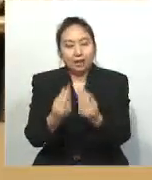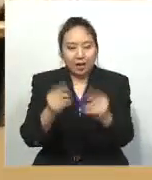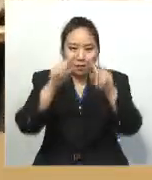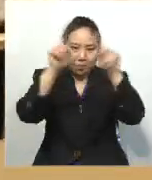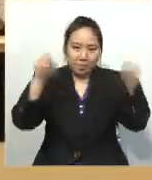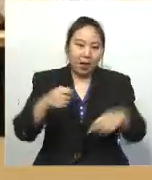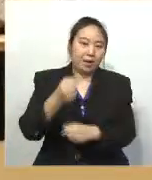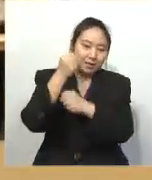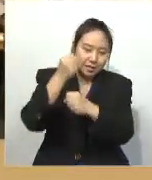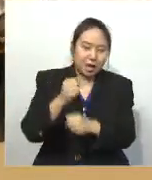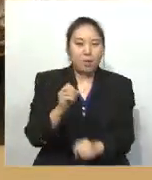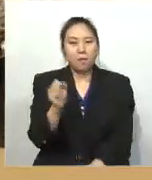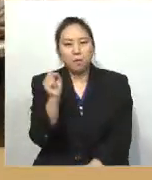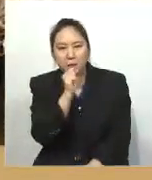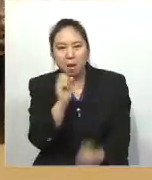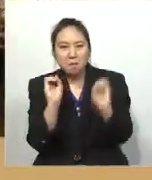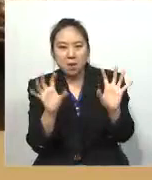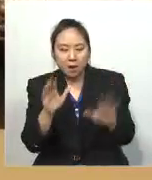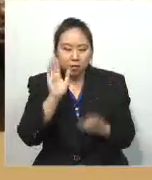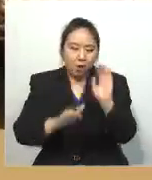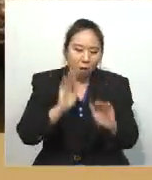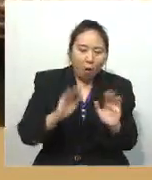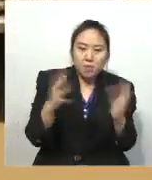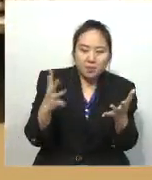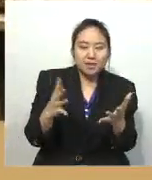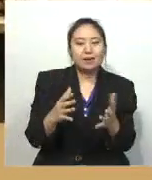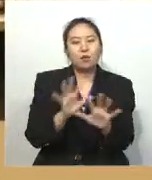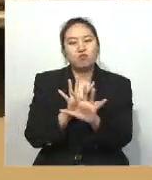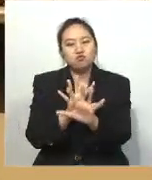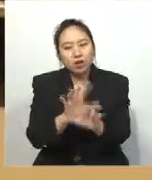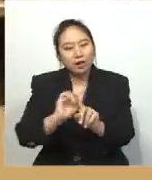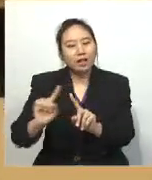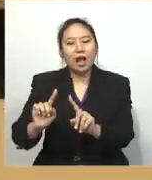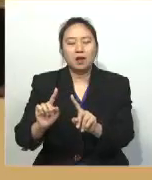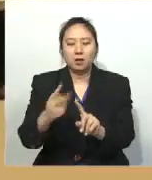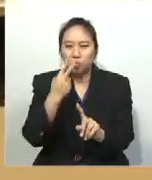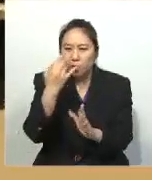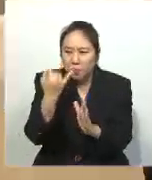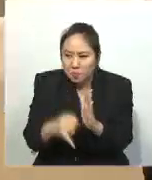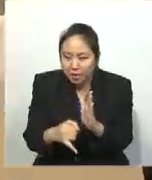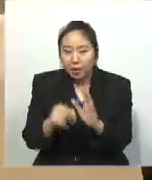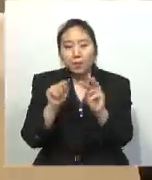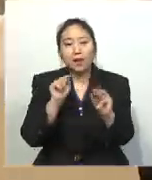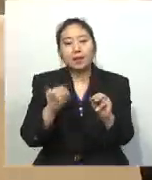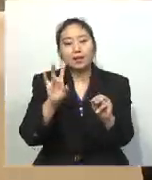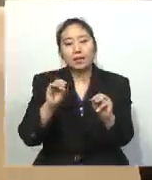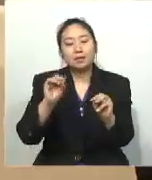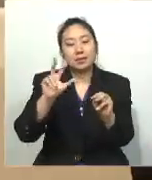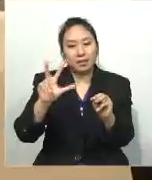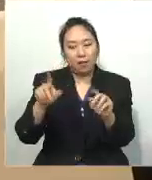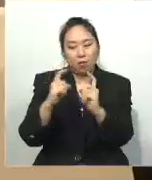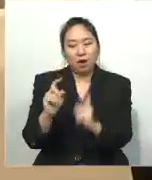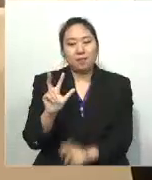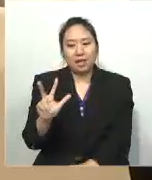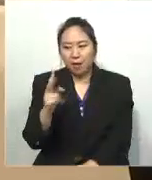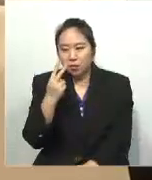ชียร์โดยไม่มีเครื่องขยายเสียงหรือว่ากลองขบวนแห่ต่างๆนะคะที่จะเข้าข่ายความผิดตามมาตรา73วงเล็บ